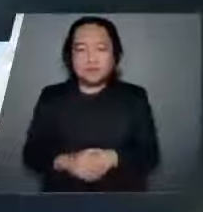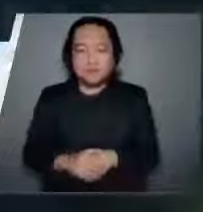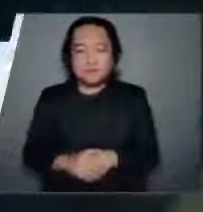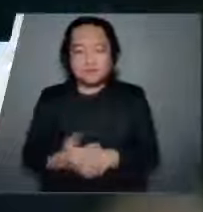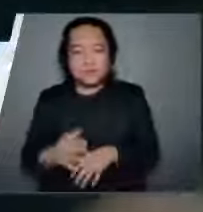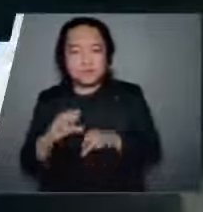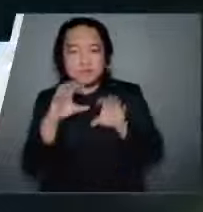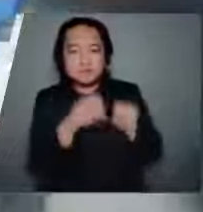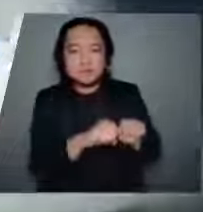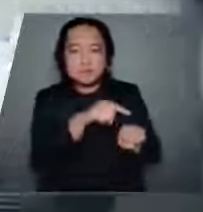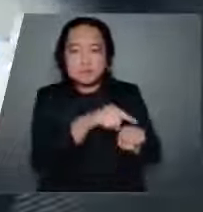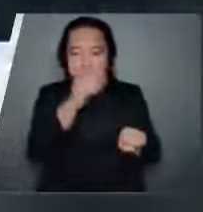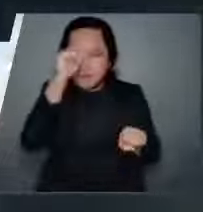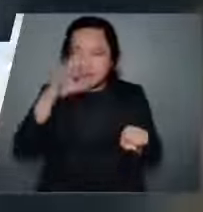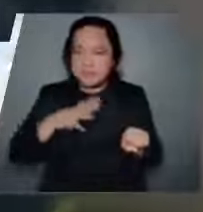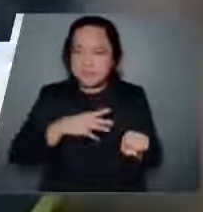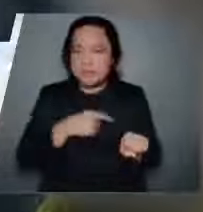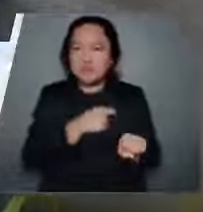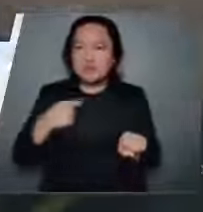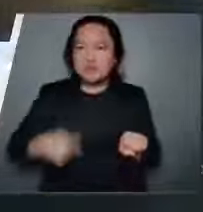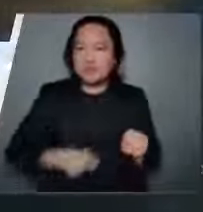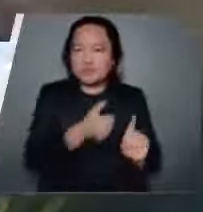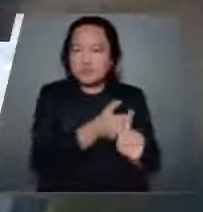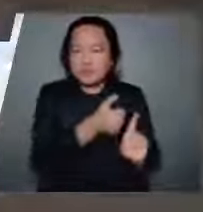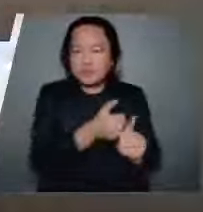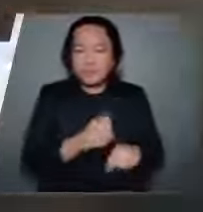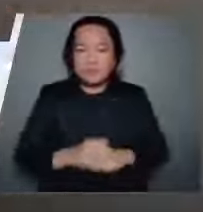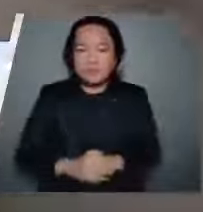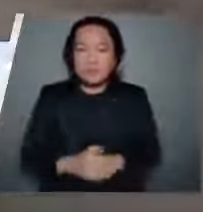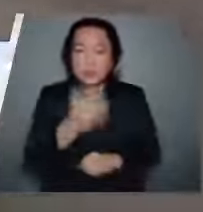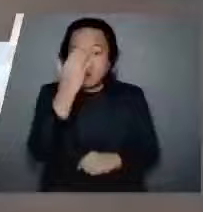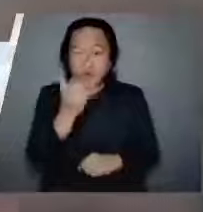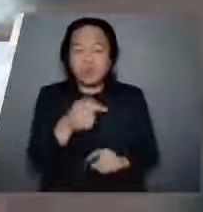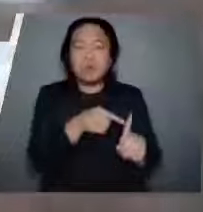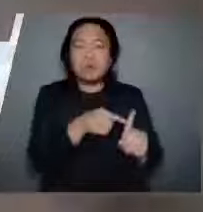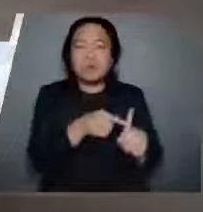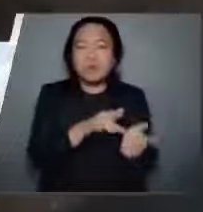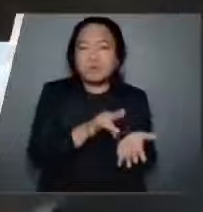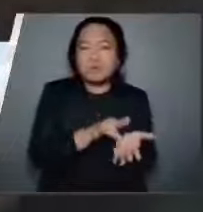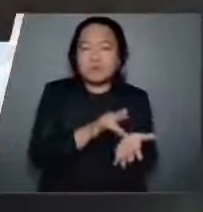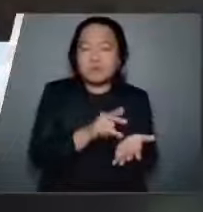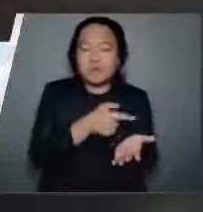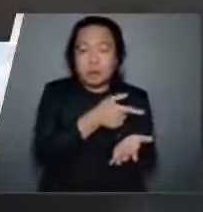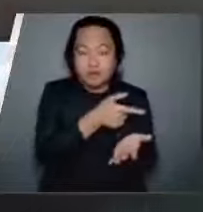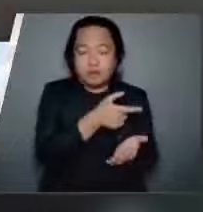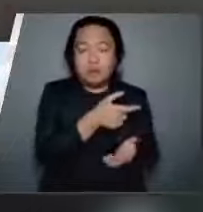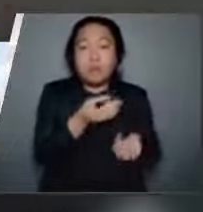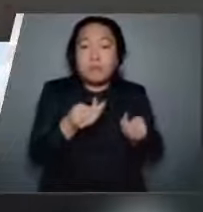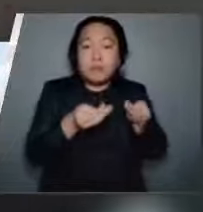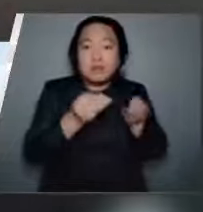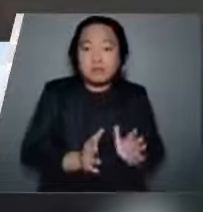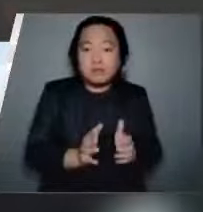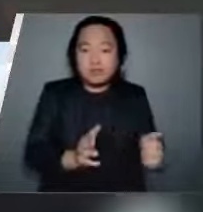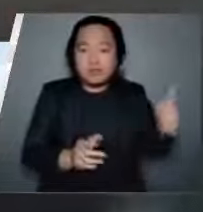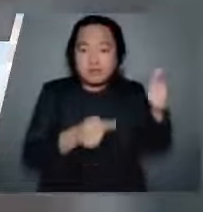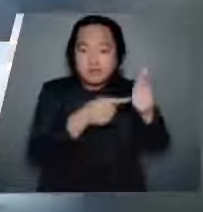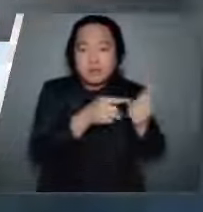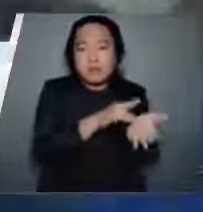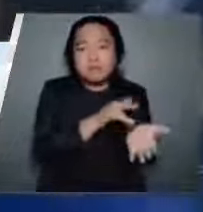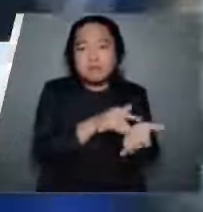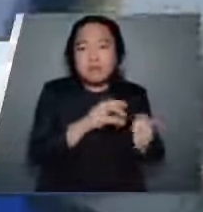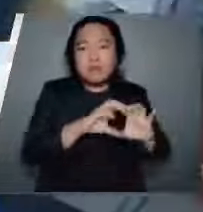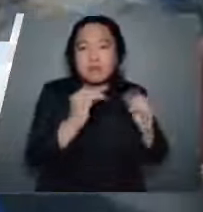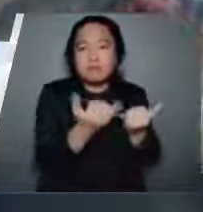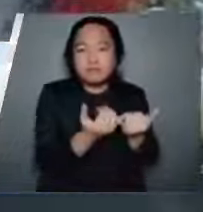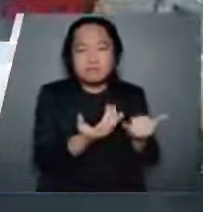lalaking Chinese. Ginamit umano niya ang posisyon bilang area manager para manloko. At dahil dito, ang mga naghihintay